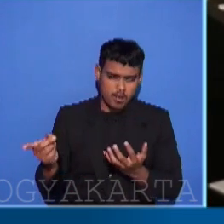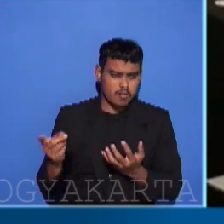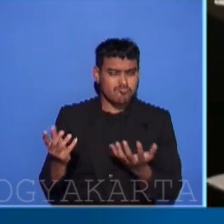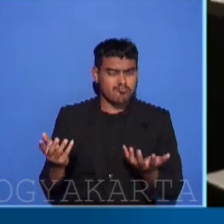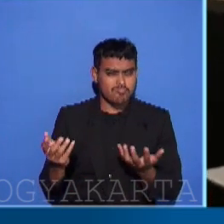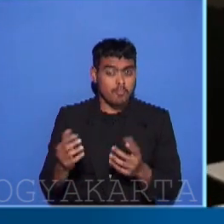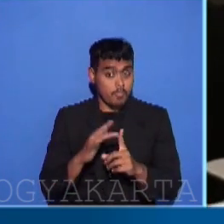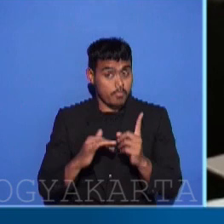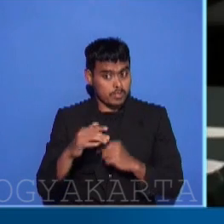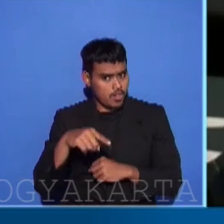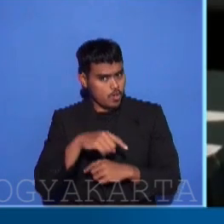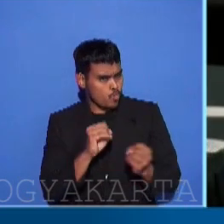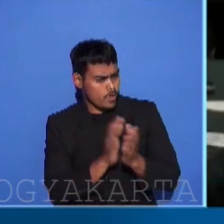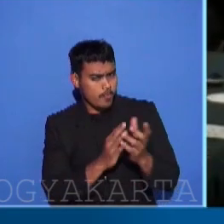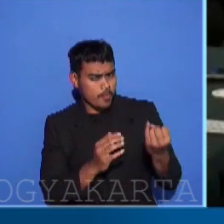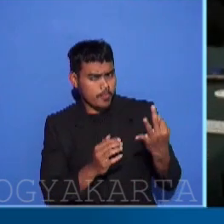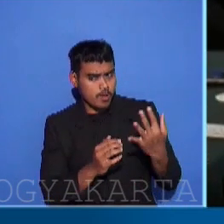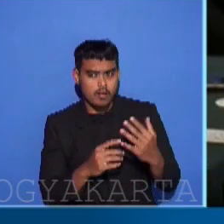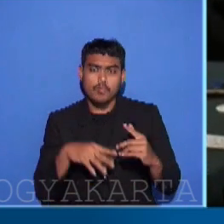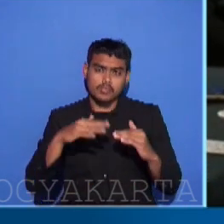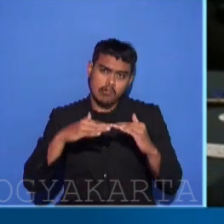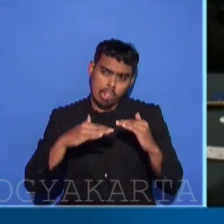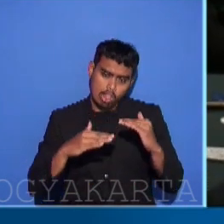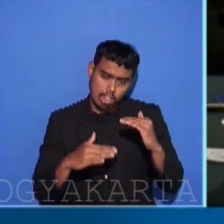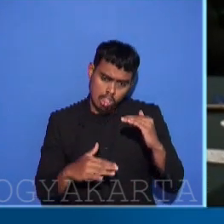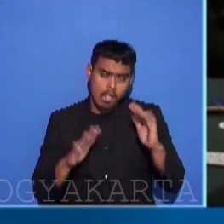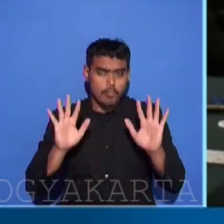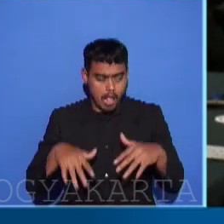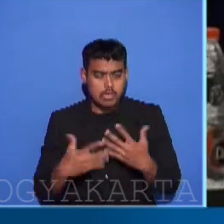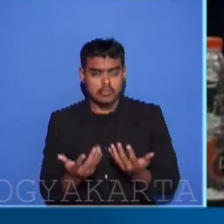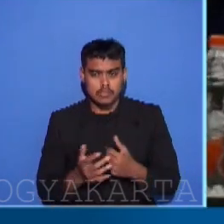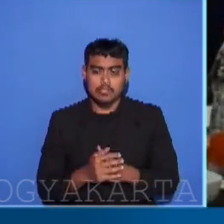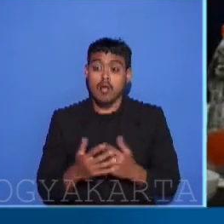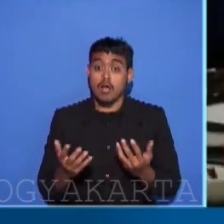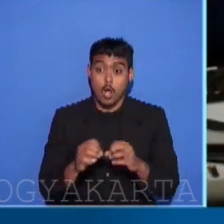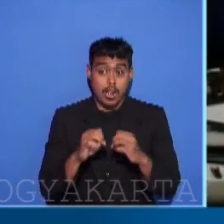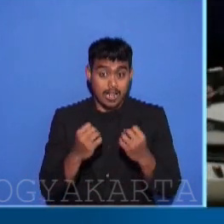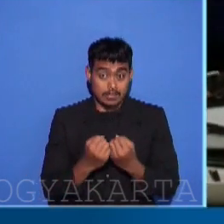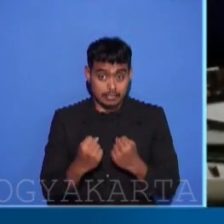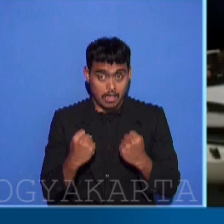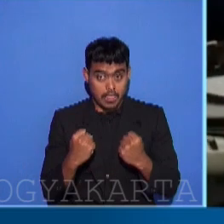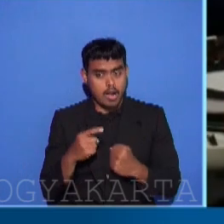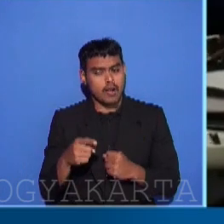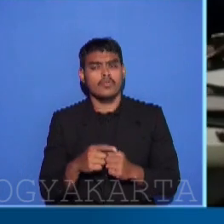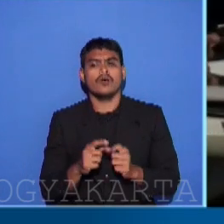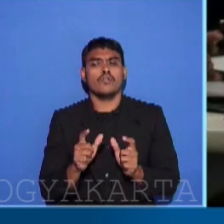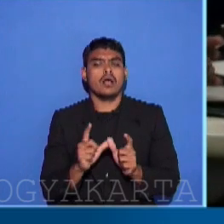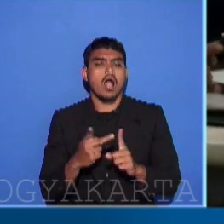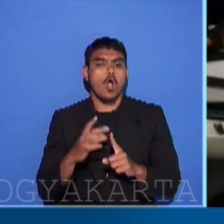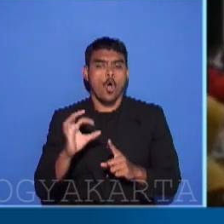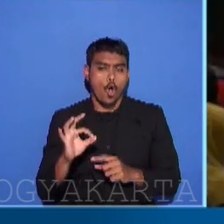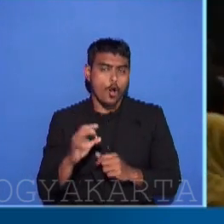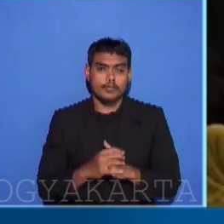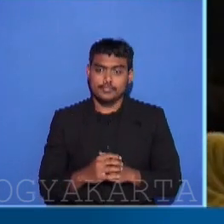Indonesia angka tersebut masih di bawah standar World health organ atau Who di